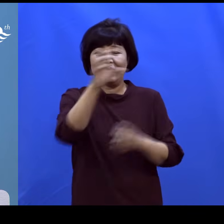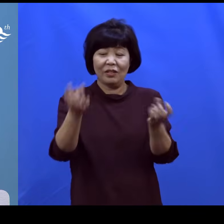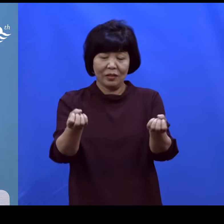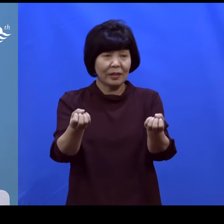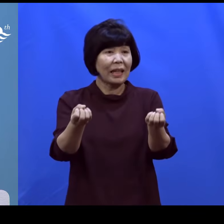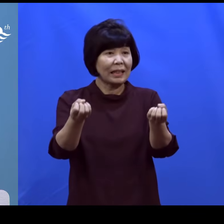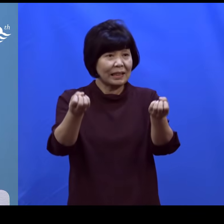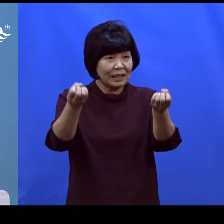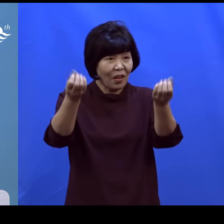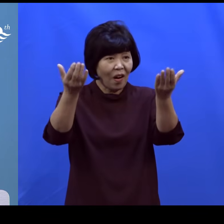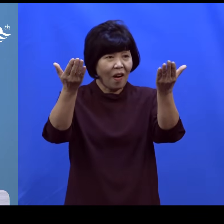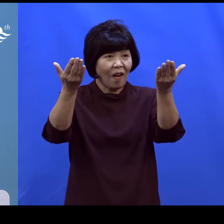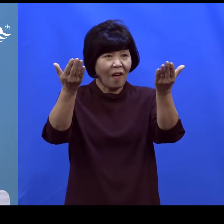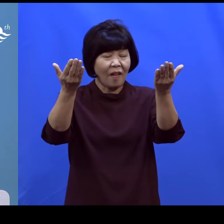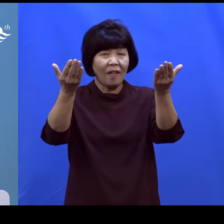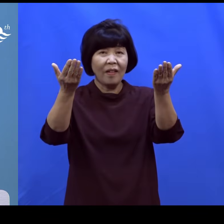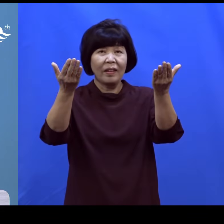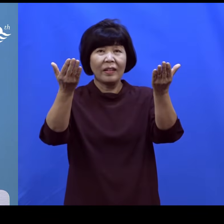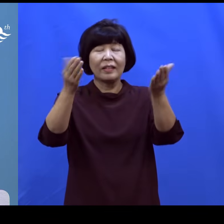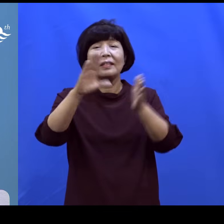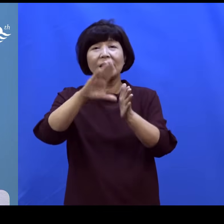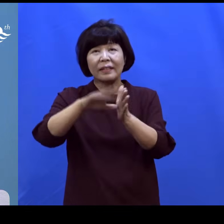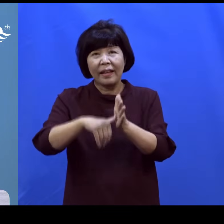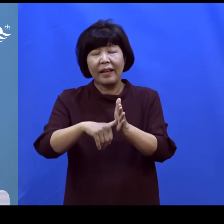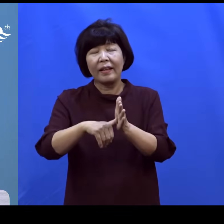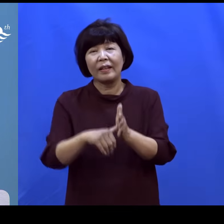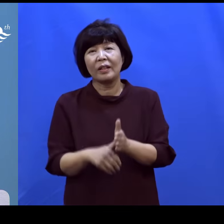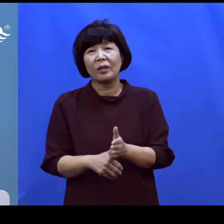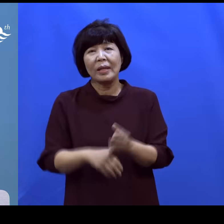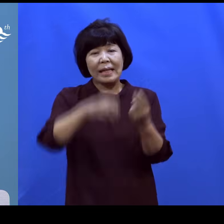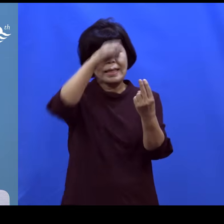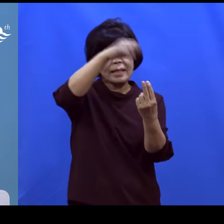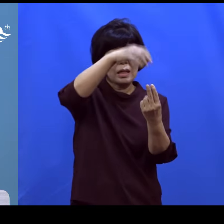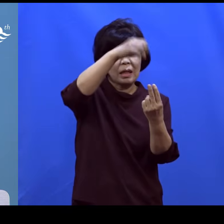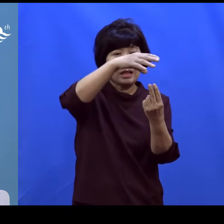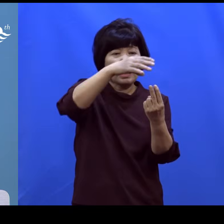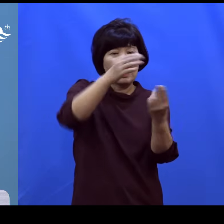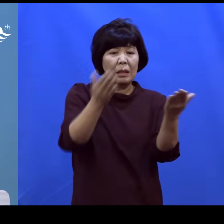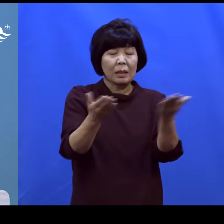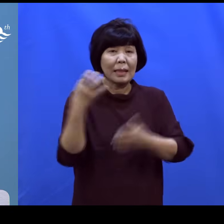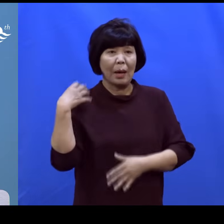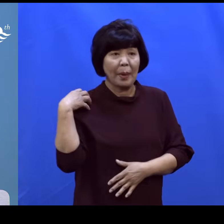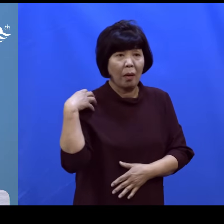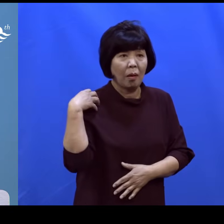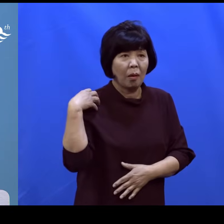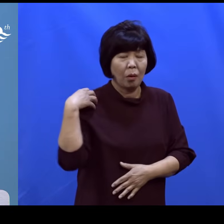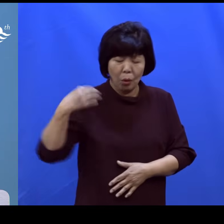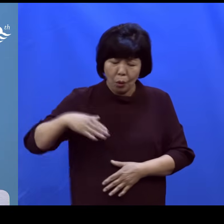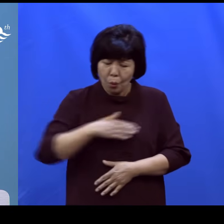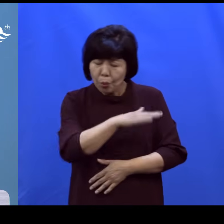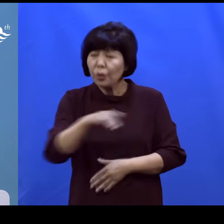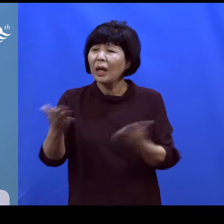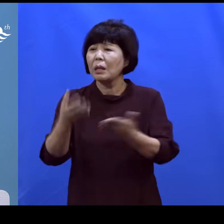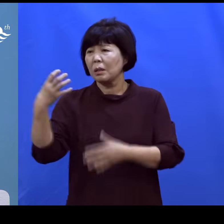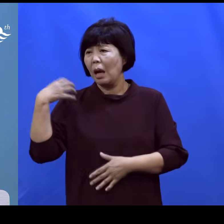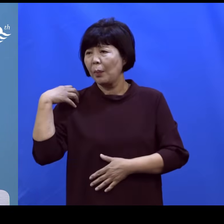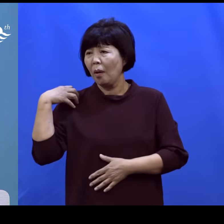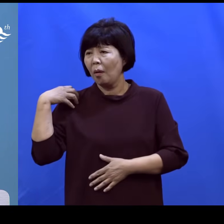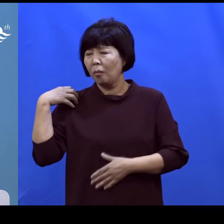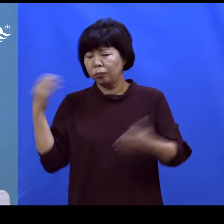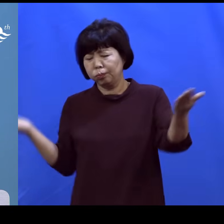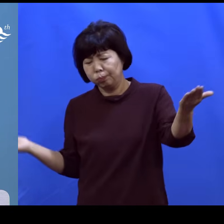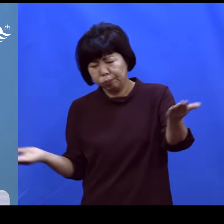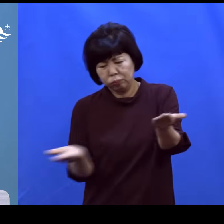성탄절에 세례 요한이 가지고 있는 이 사명과 우리의 삶을 일치시켜야 돼요. 무엇이죠? 그것은